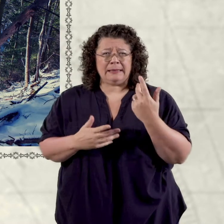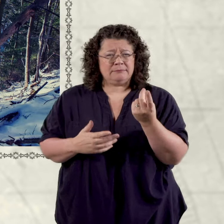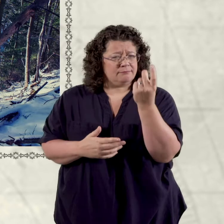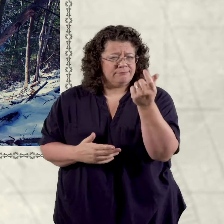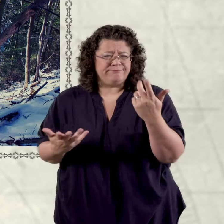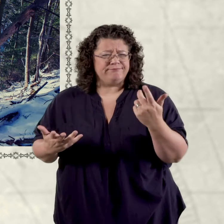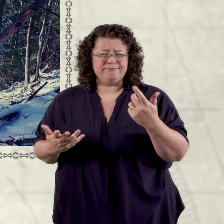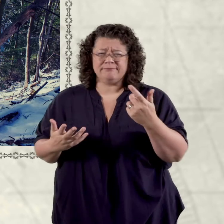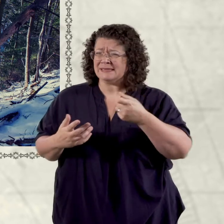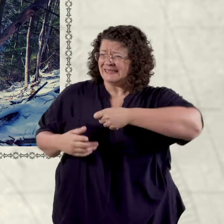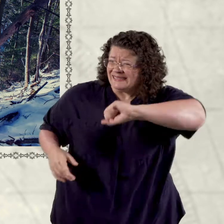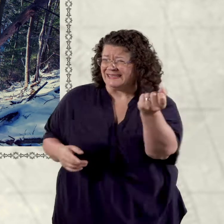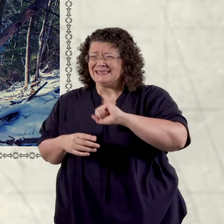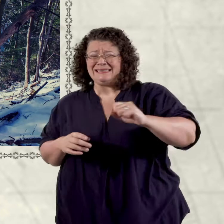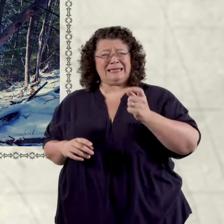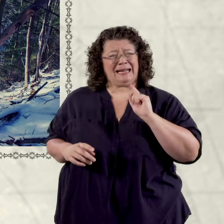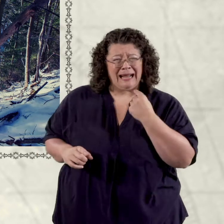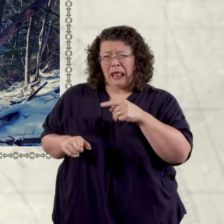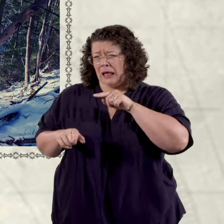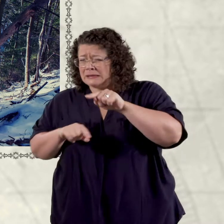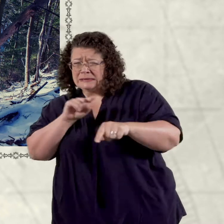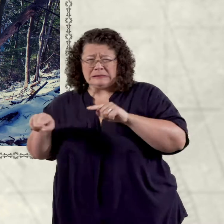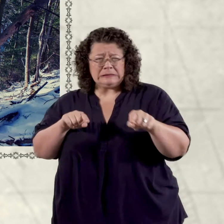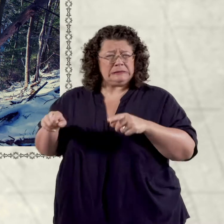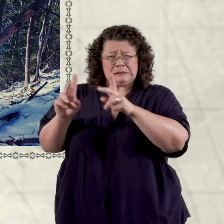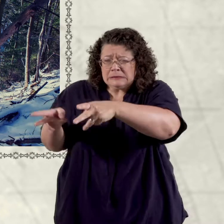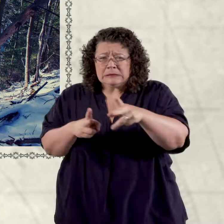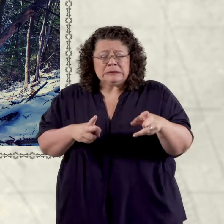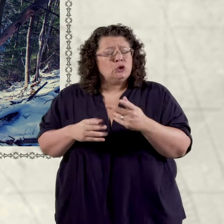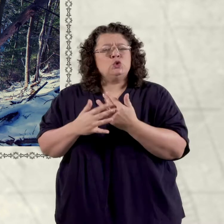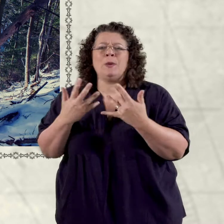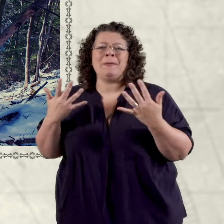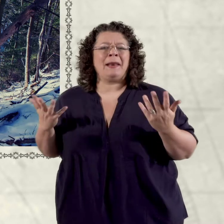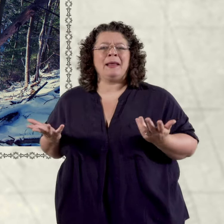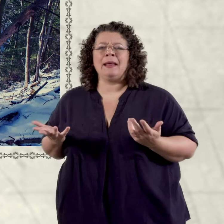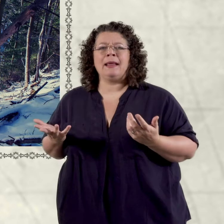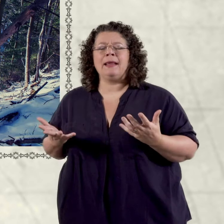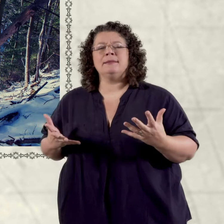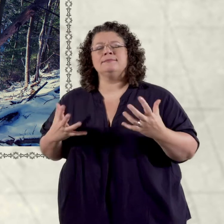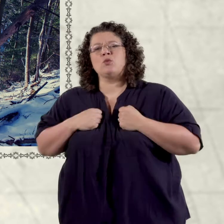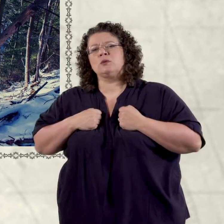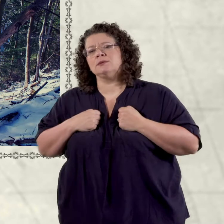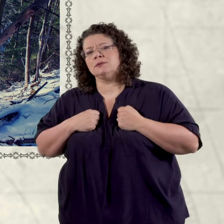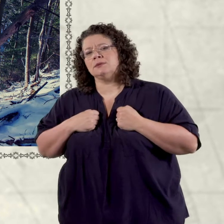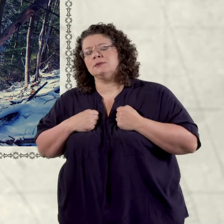ôl y llall. Ond roedd gormod. Roedden ni wedi cael fy nal.